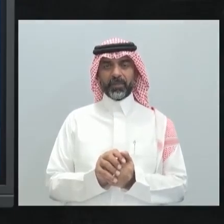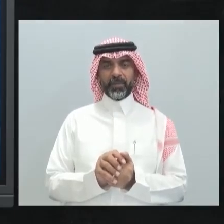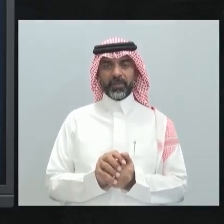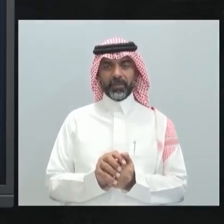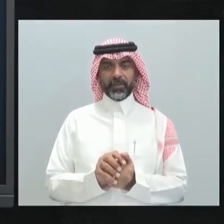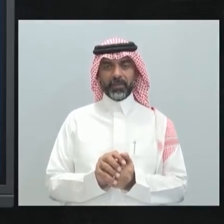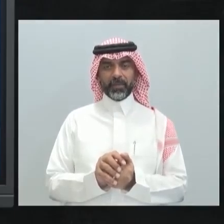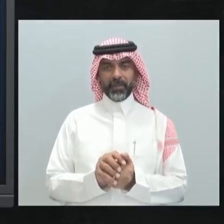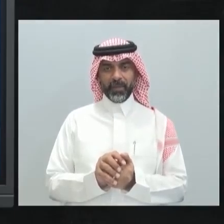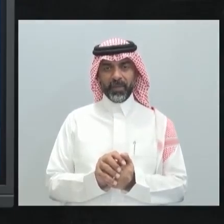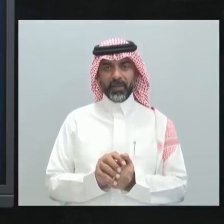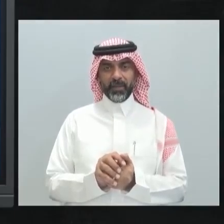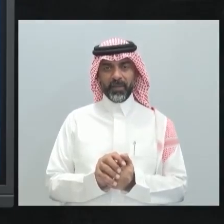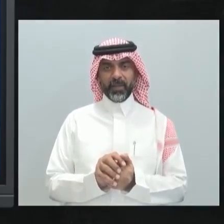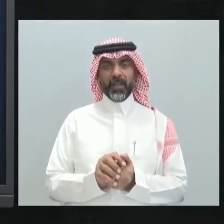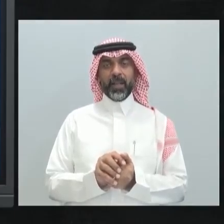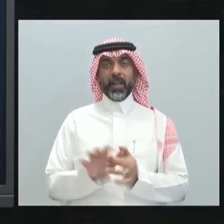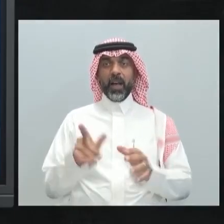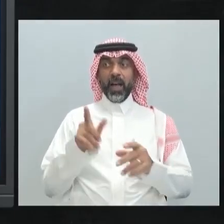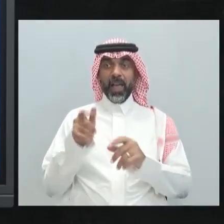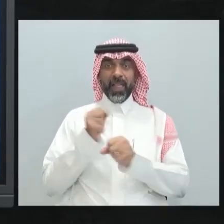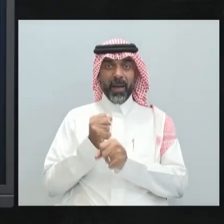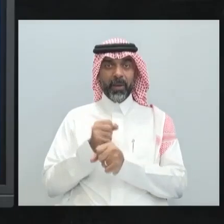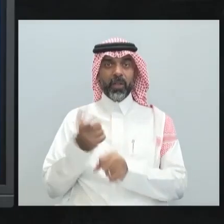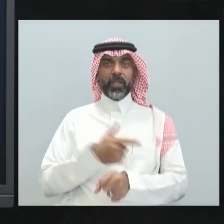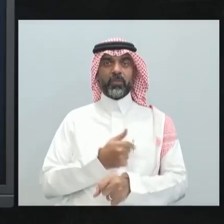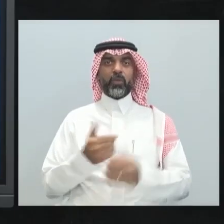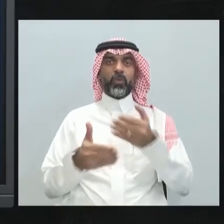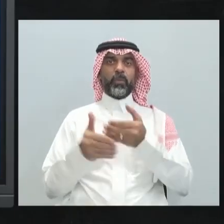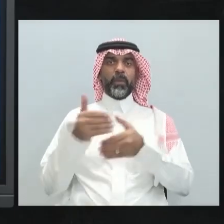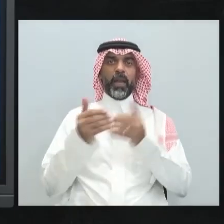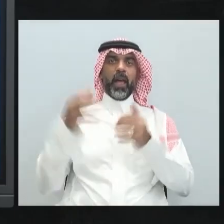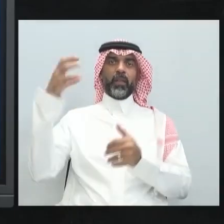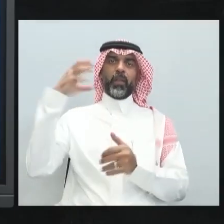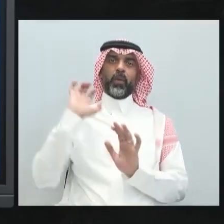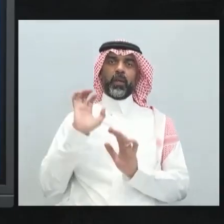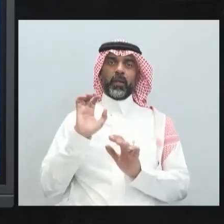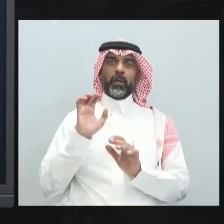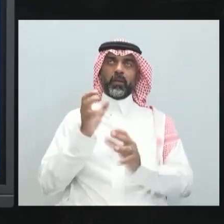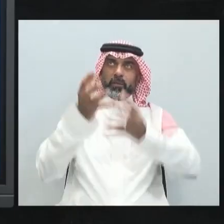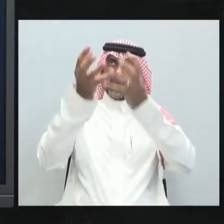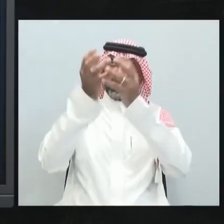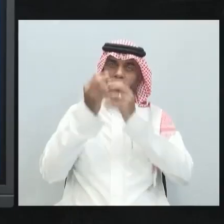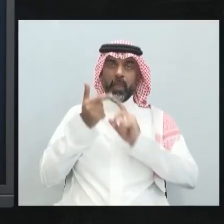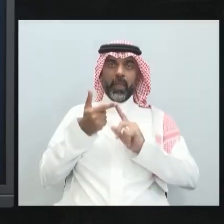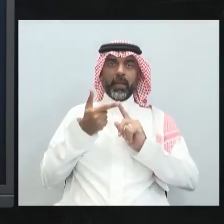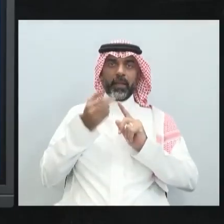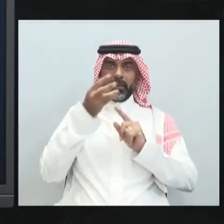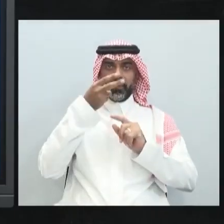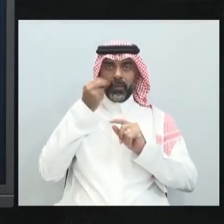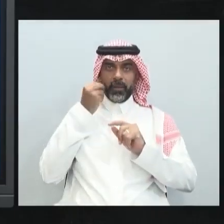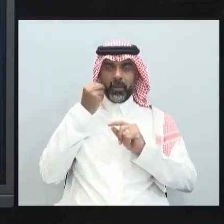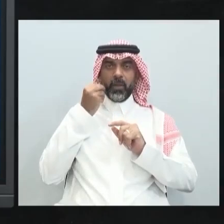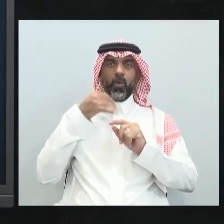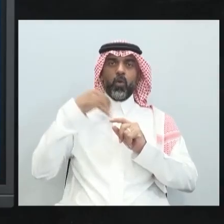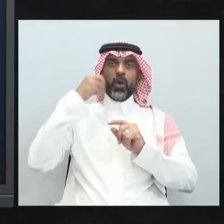تدخل ثاني اكسيد الكربون وتخرج الاكسجين ولكن في عمليه التنفس عمليه التنفس هي عمليه حرق الغذاء تكسير هذا